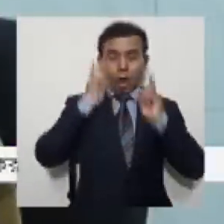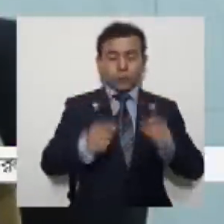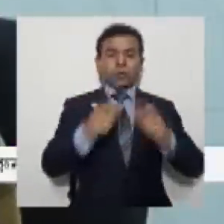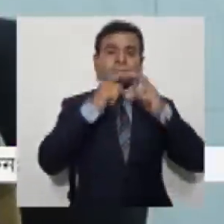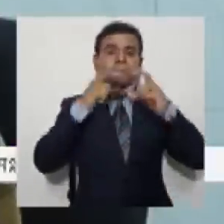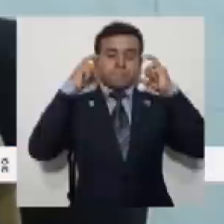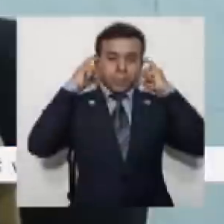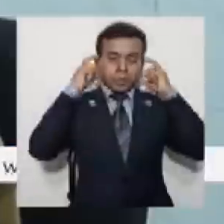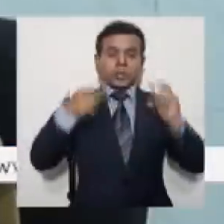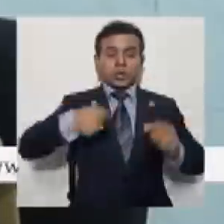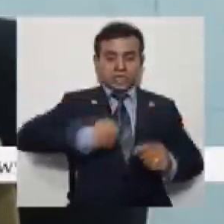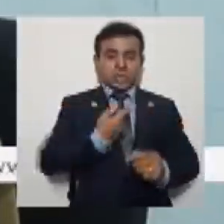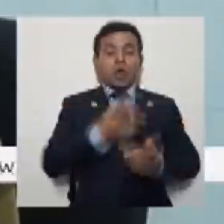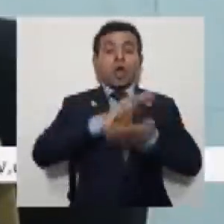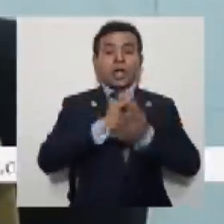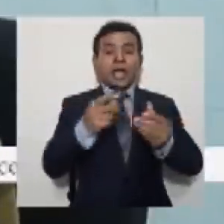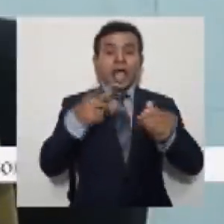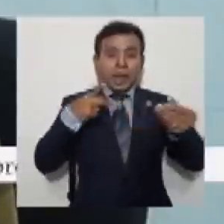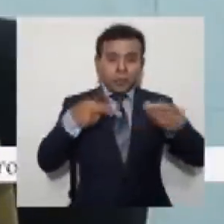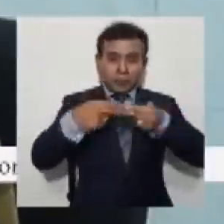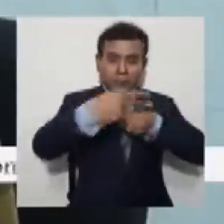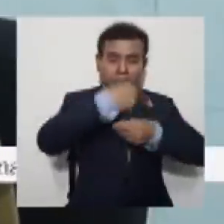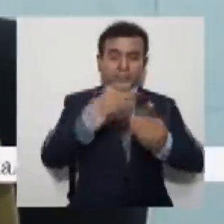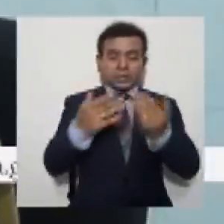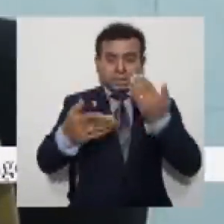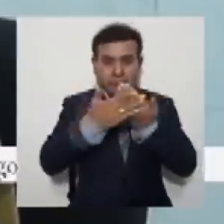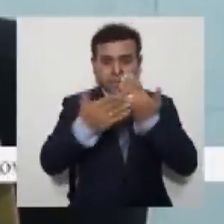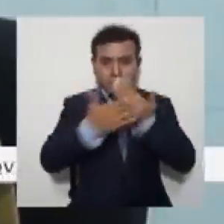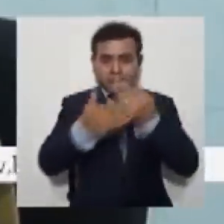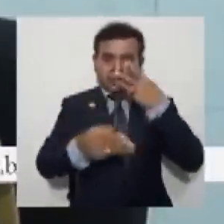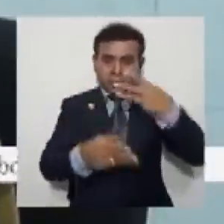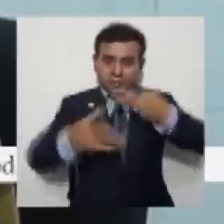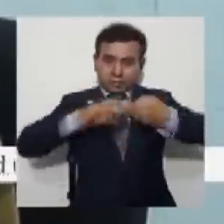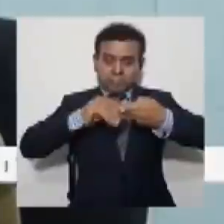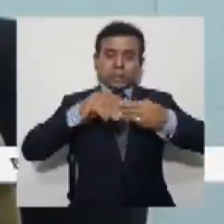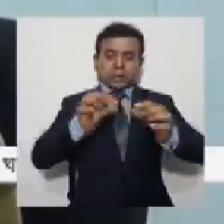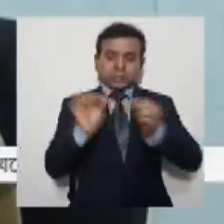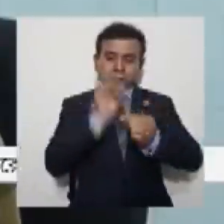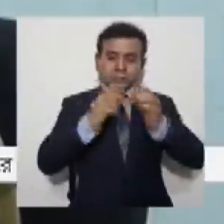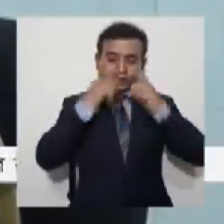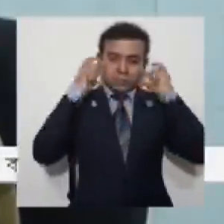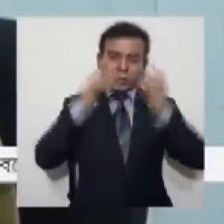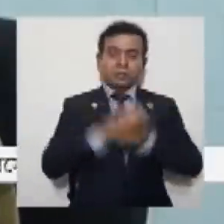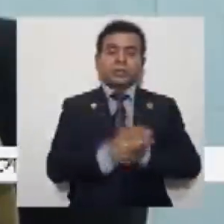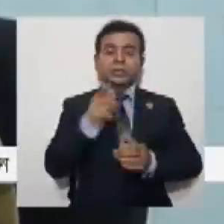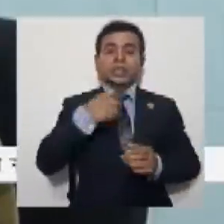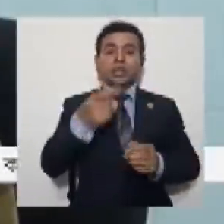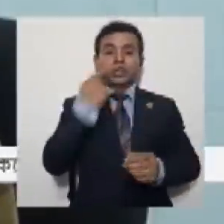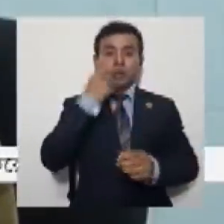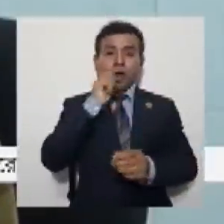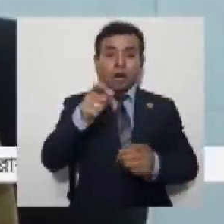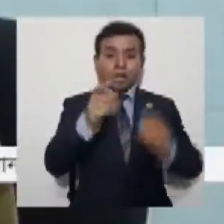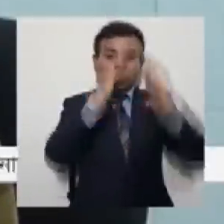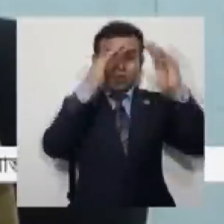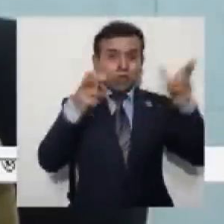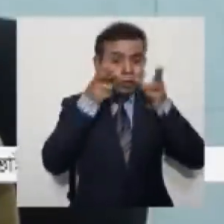পারেন। যারা কোয়ারেন্টাইনে আছেন তারা কঠোরভাবে কোয়ারেন্টাইনের শর্তগুলো মেনে চলুন। জরুরি প্রয়োজনে বাড়ির বাইরে যেতে